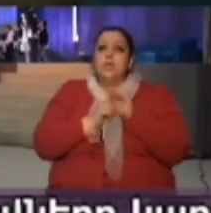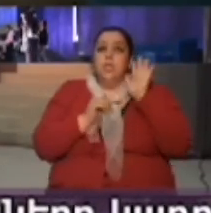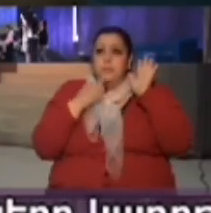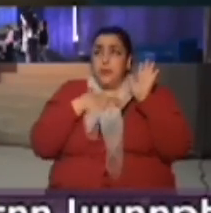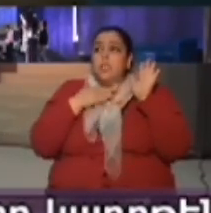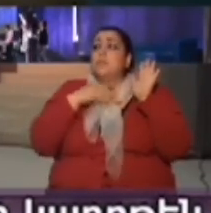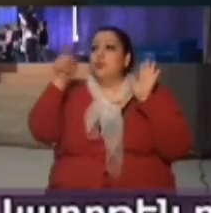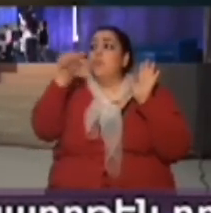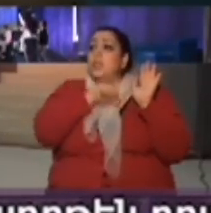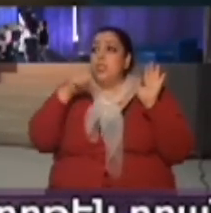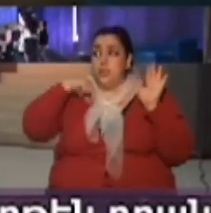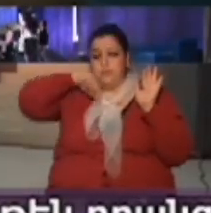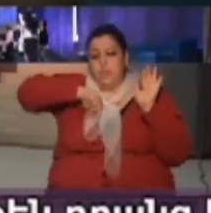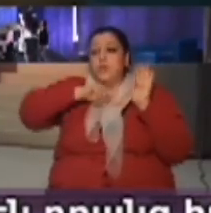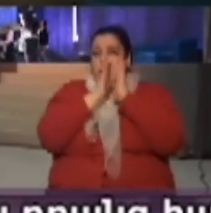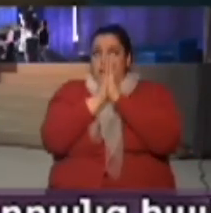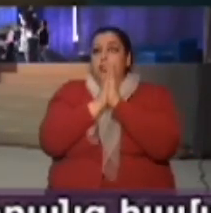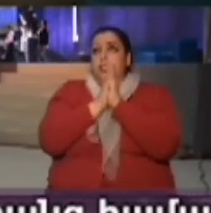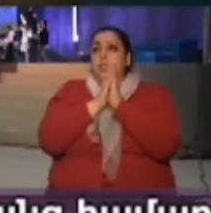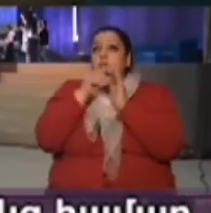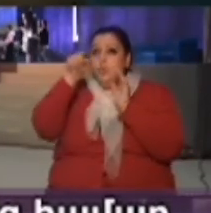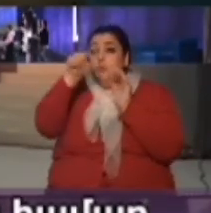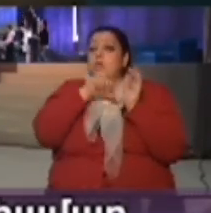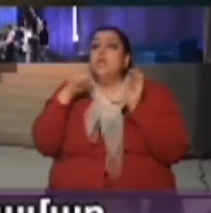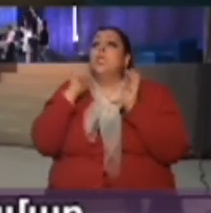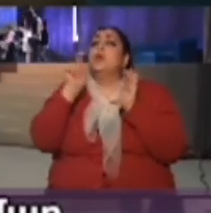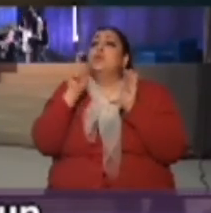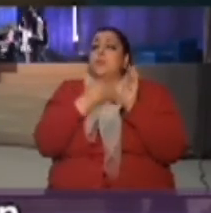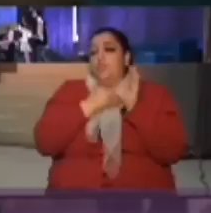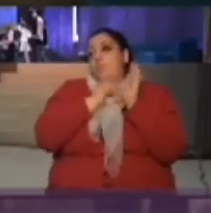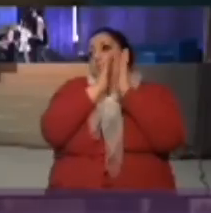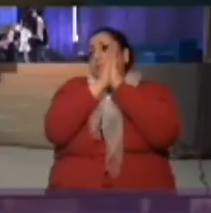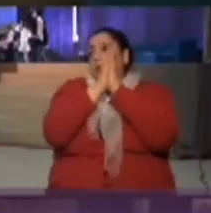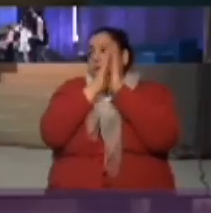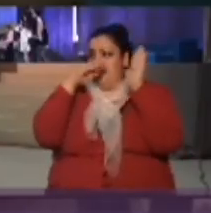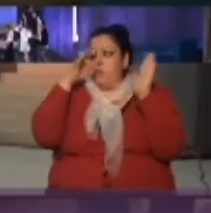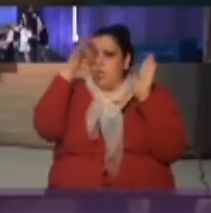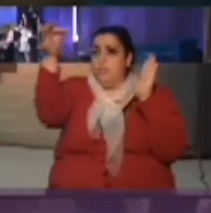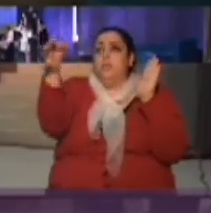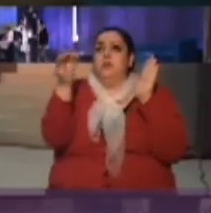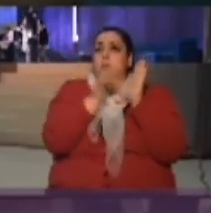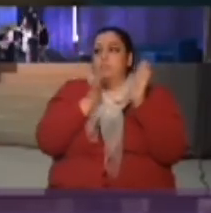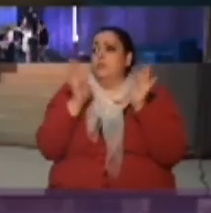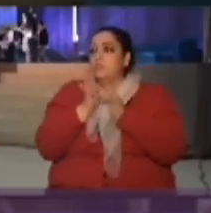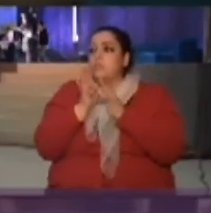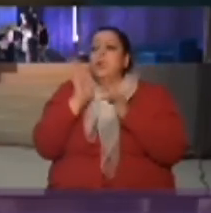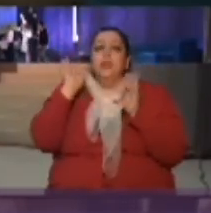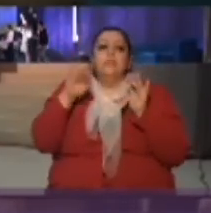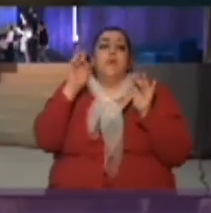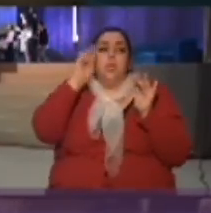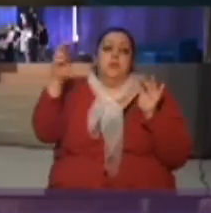աղոտքի մեջ քո ձեռքերը, բարձրացու ու քո ակնկալիքն ու սպասումը քո նրանից լինի,